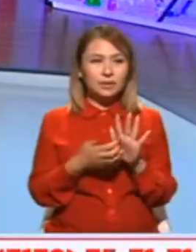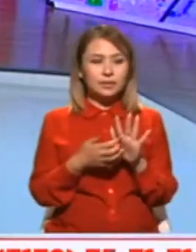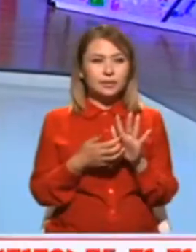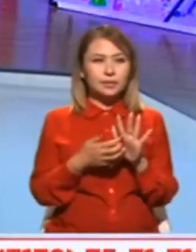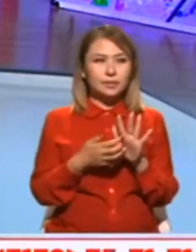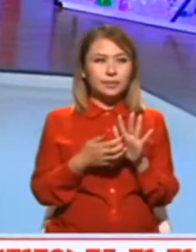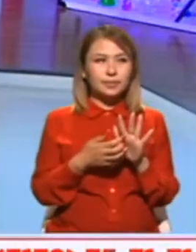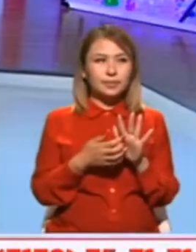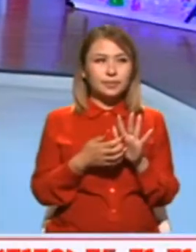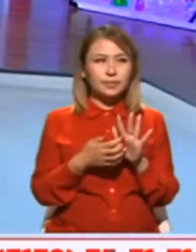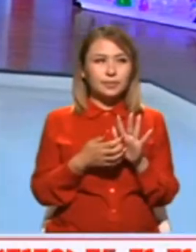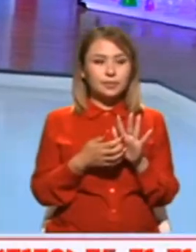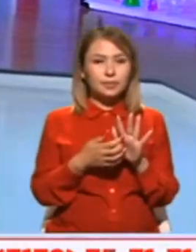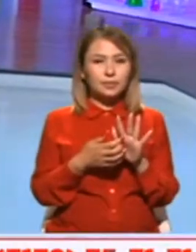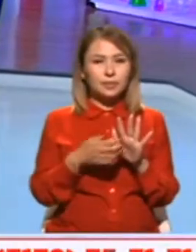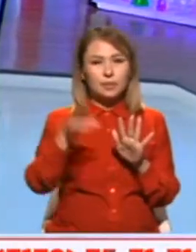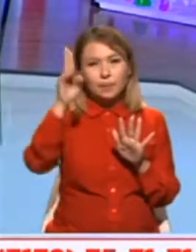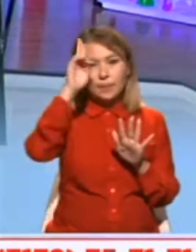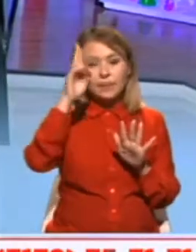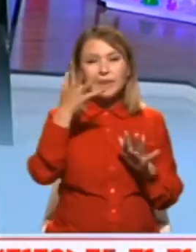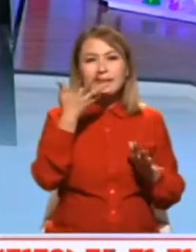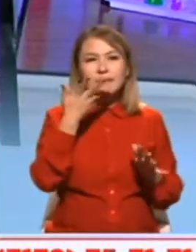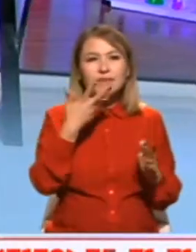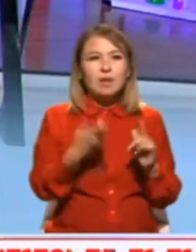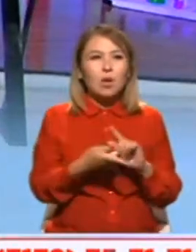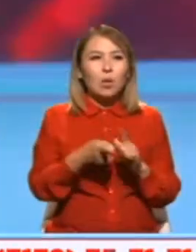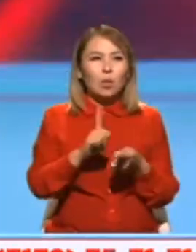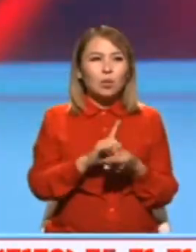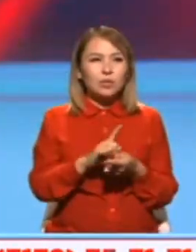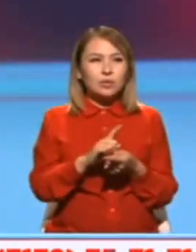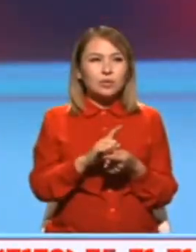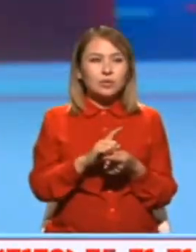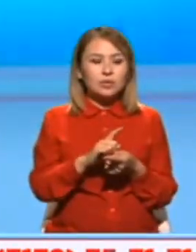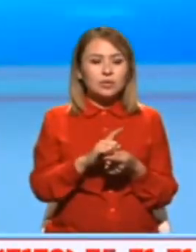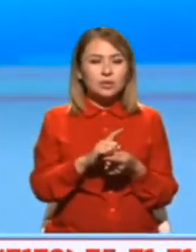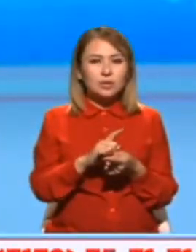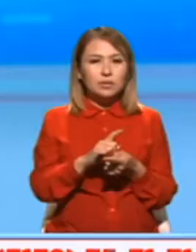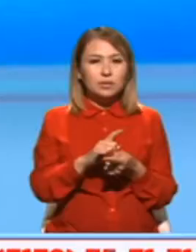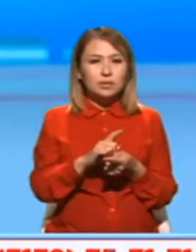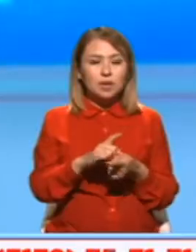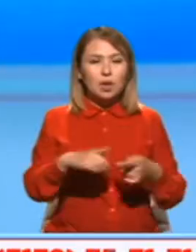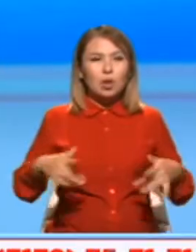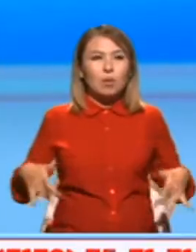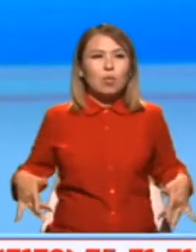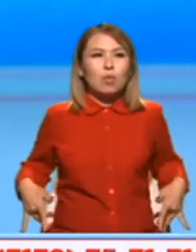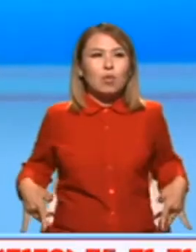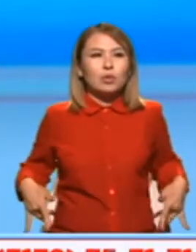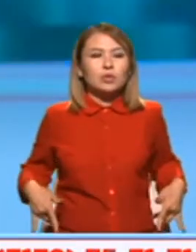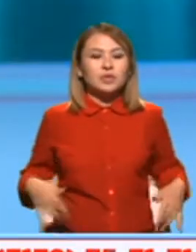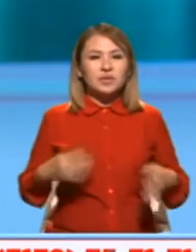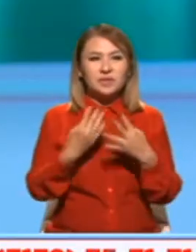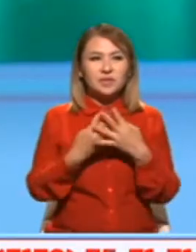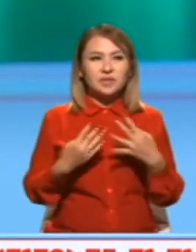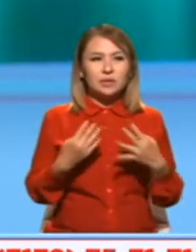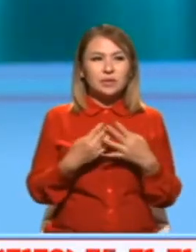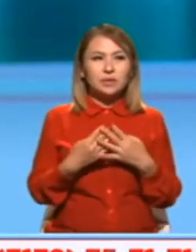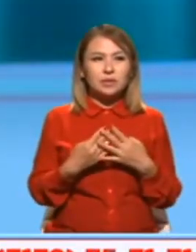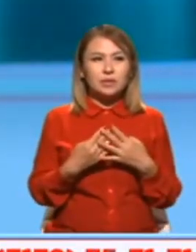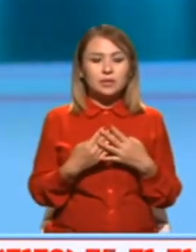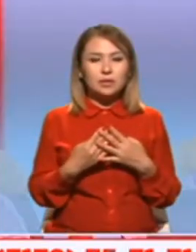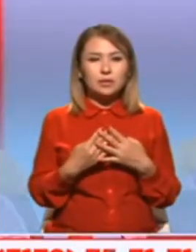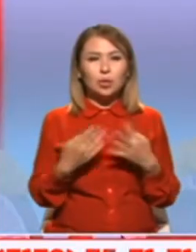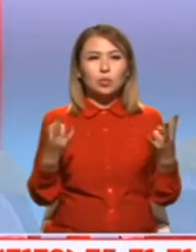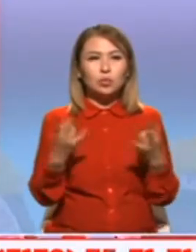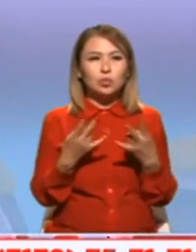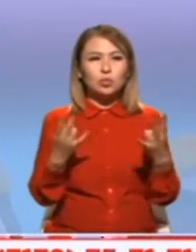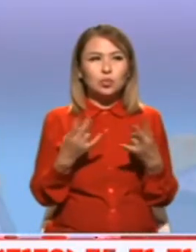уже зәрдің түсі өзгереді дедік. Ол бізде бүйрек арқылы фильтрацияланғандықтан, бізге бүйрегімізге